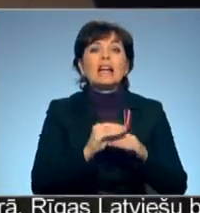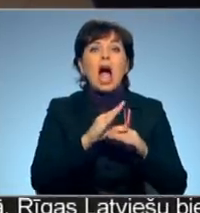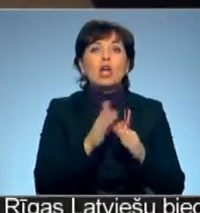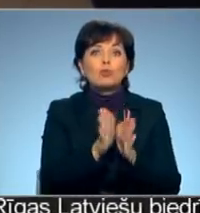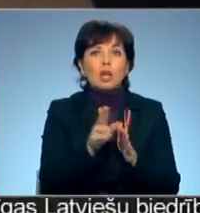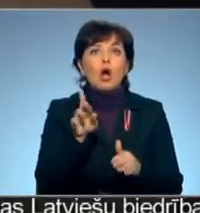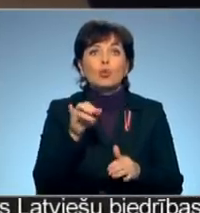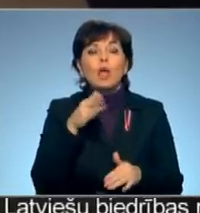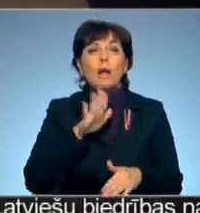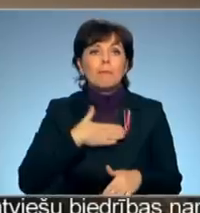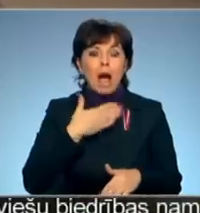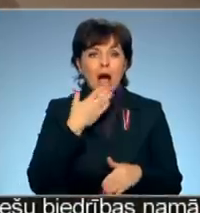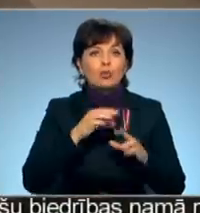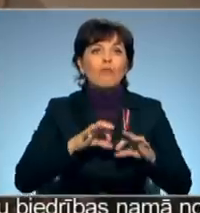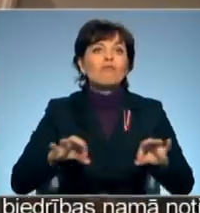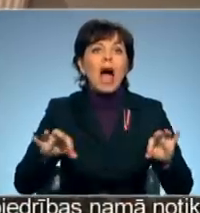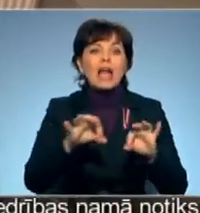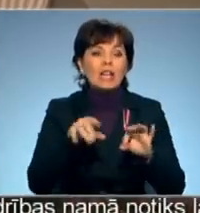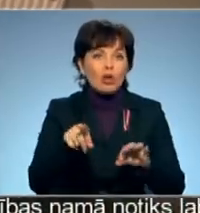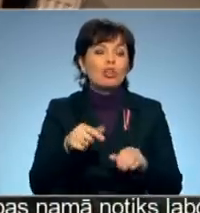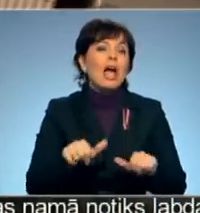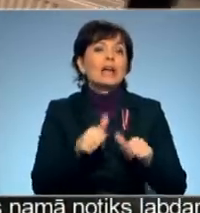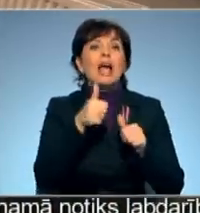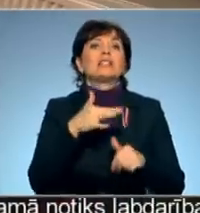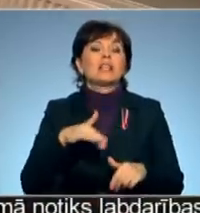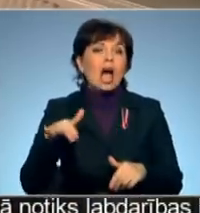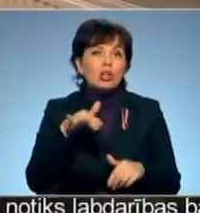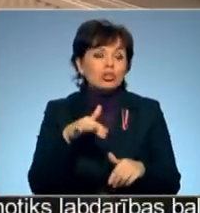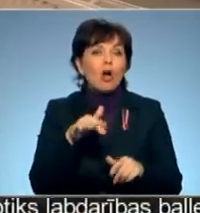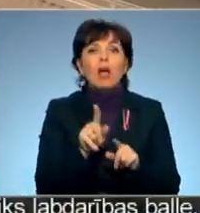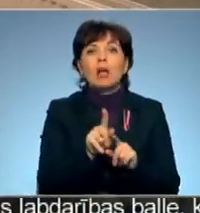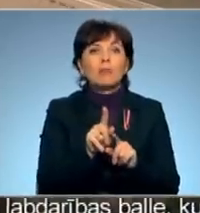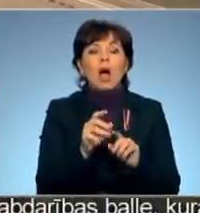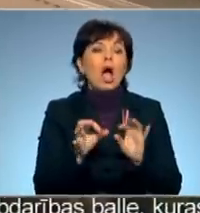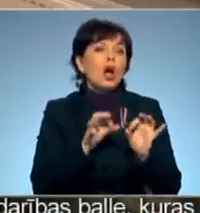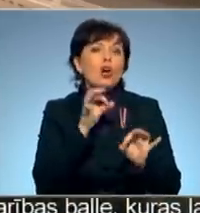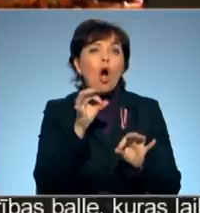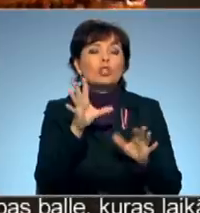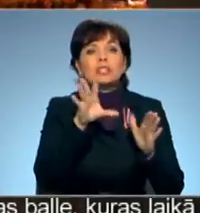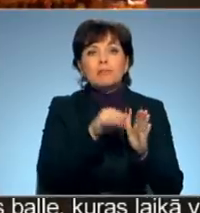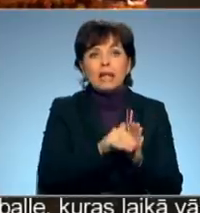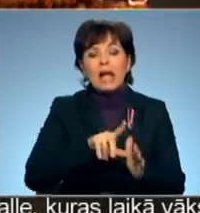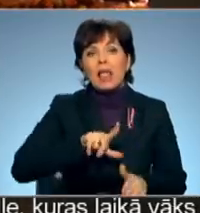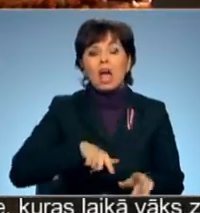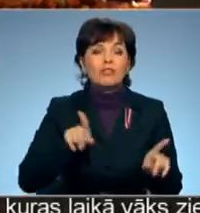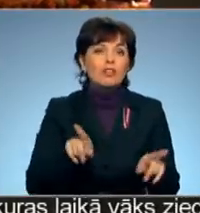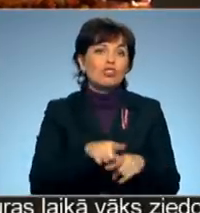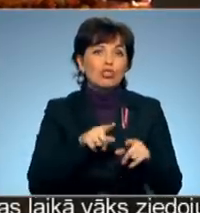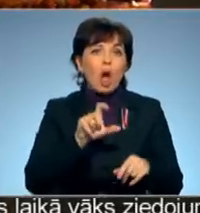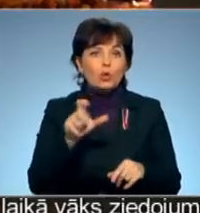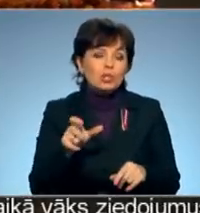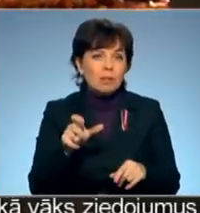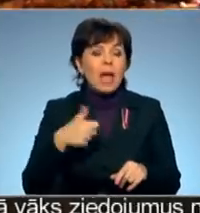nav tautības. Tie reizē ir nacionāli un kosmopolītiski. Tajos sadzīvo latviešu tautas dziesmas meita,